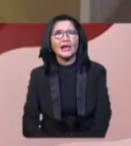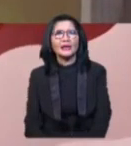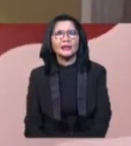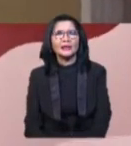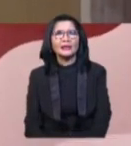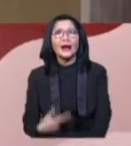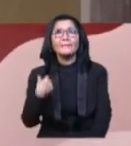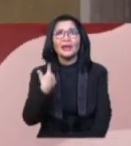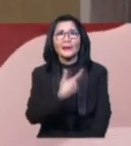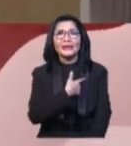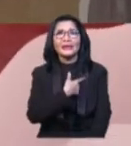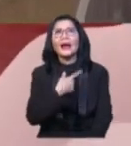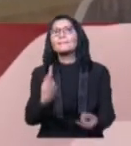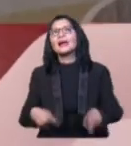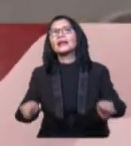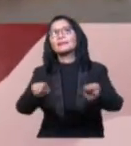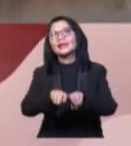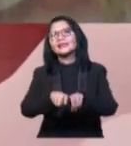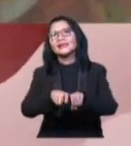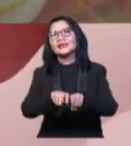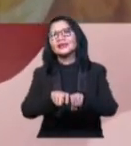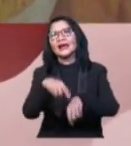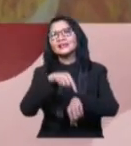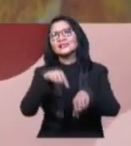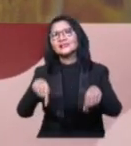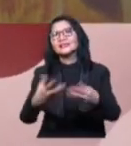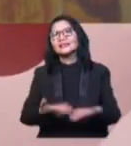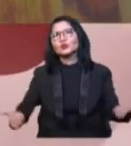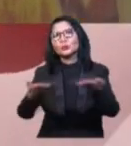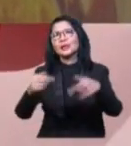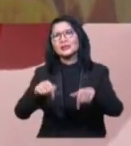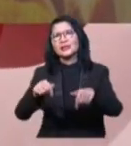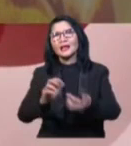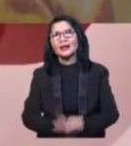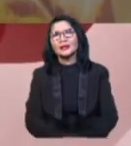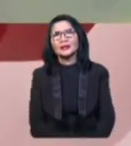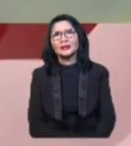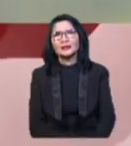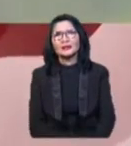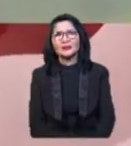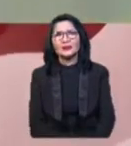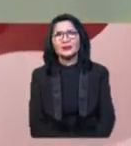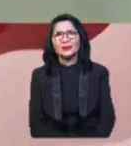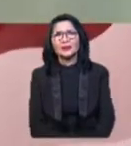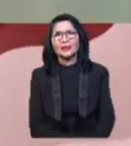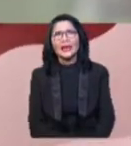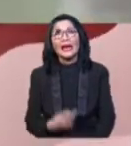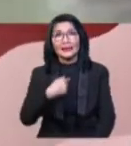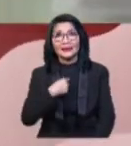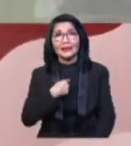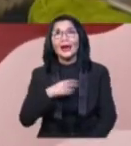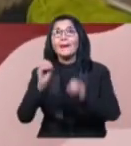gimana caranya supaya kita beradaptasi di keadaan sekarang. Nah kalau untuk TFR, kita kan media